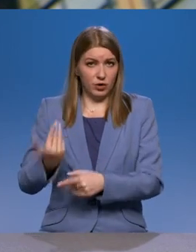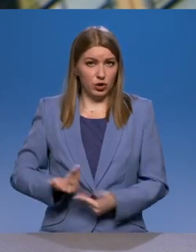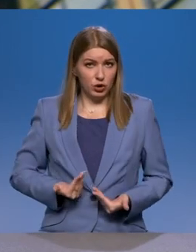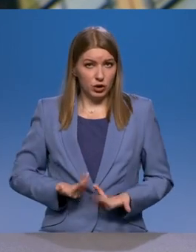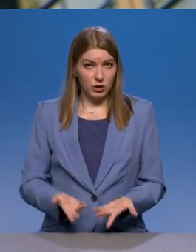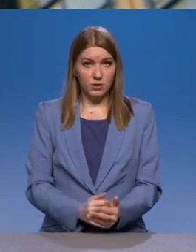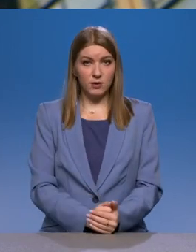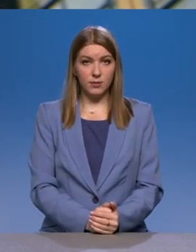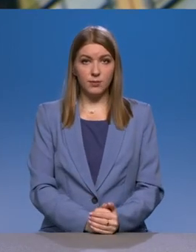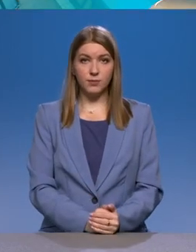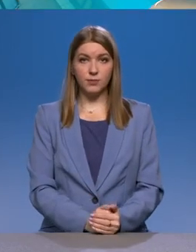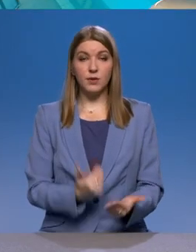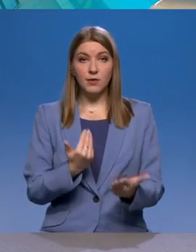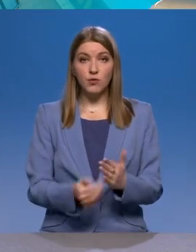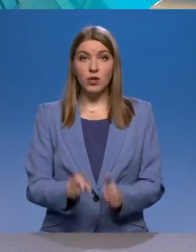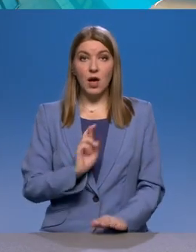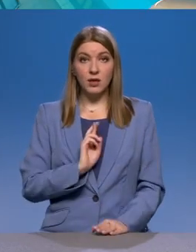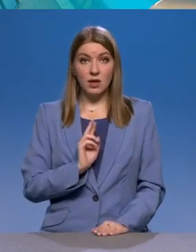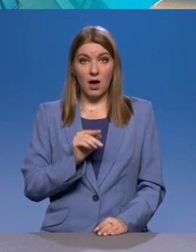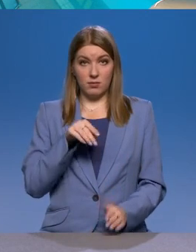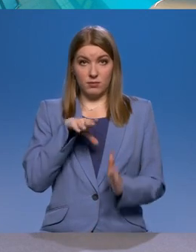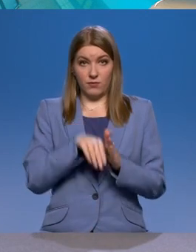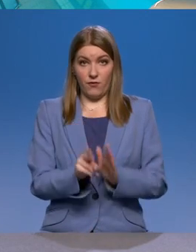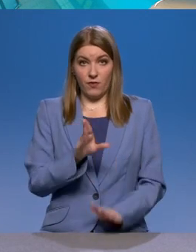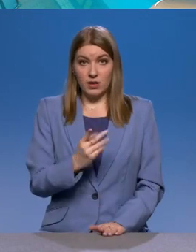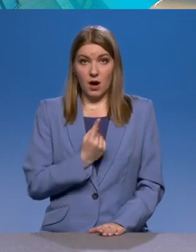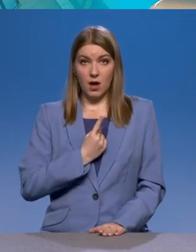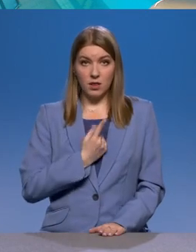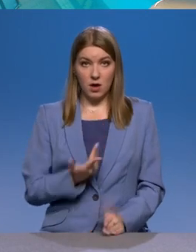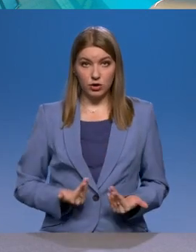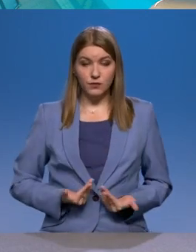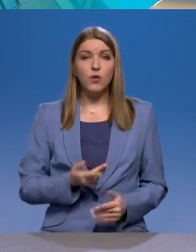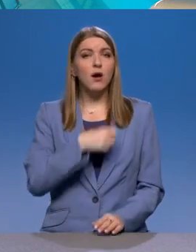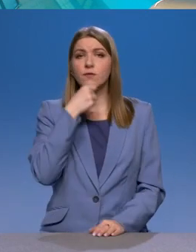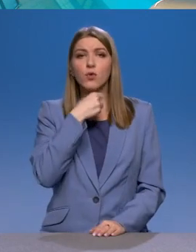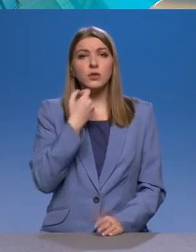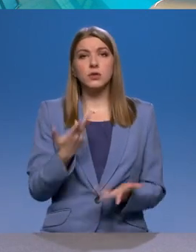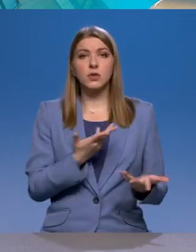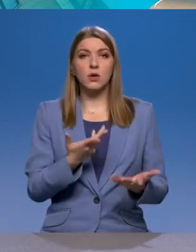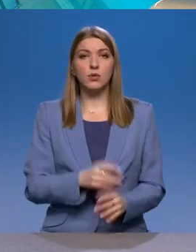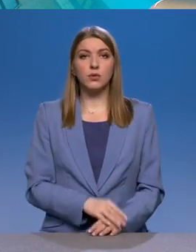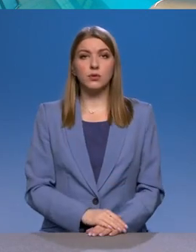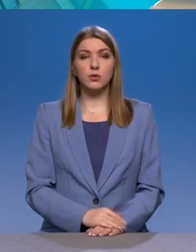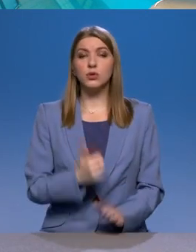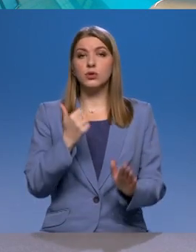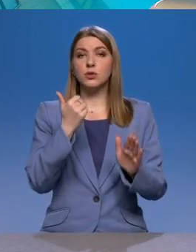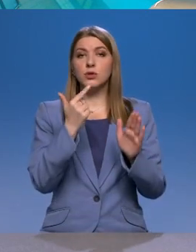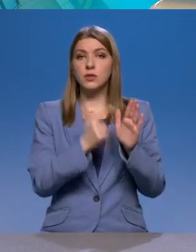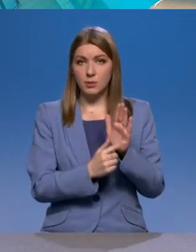Вот. А я тут одна живу. Сколько вам лет? Сколько вам лет? 62.